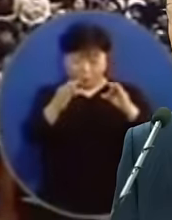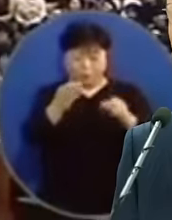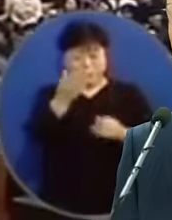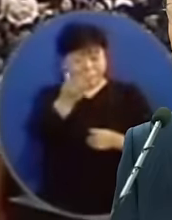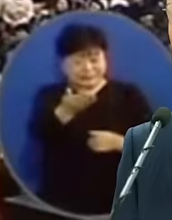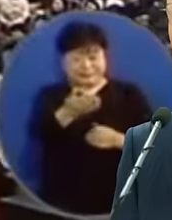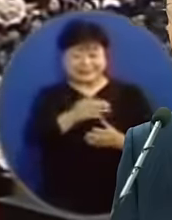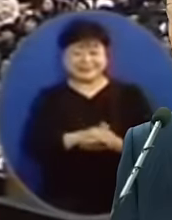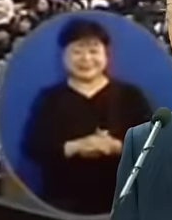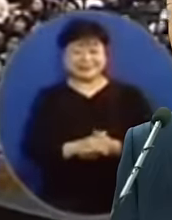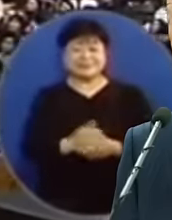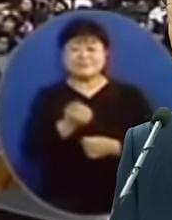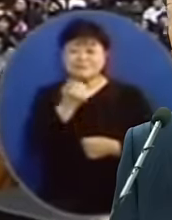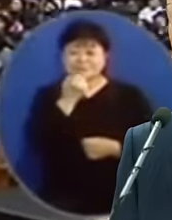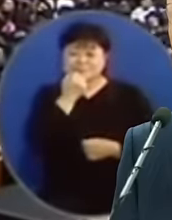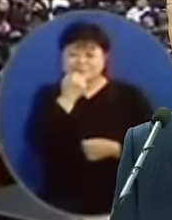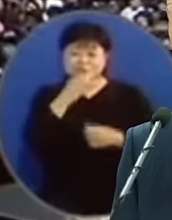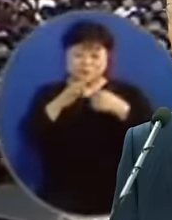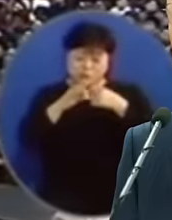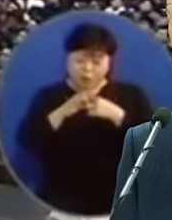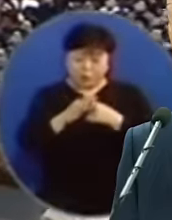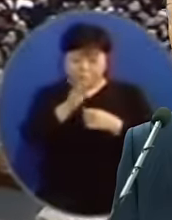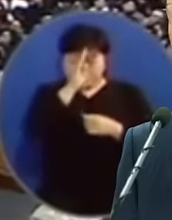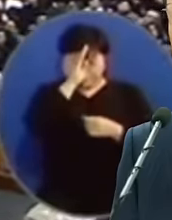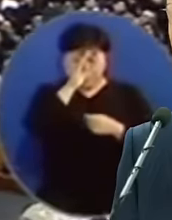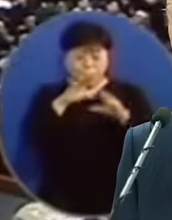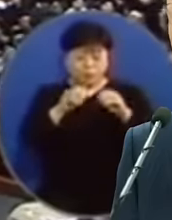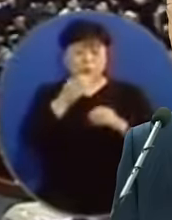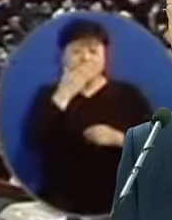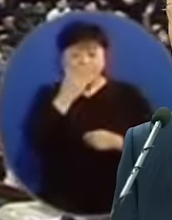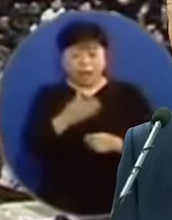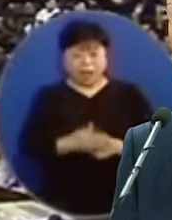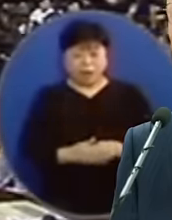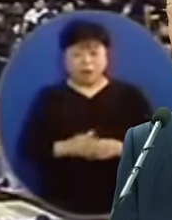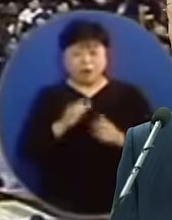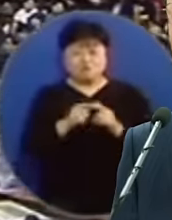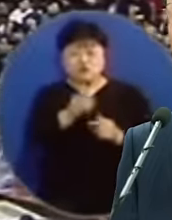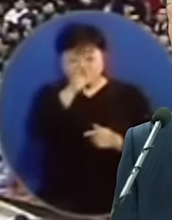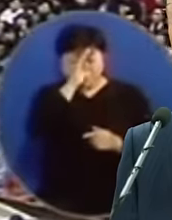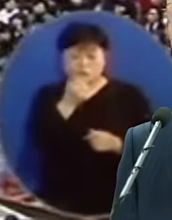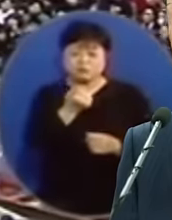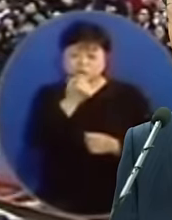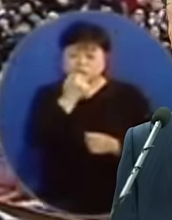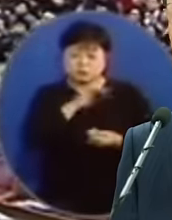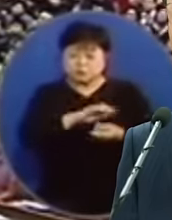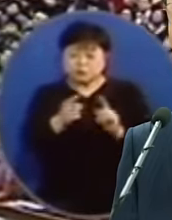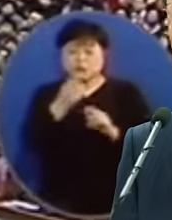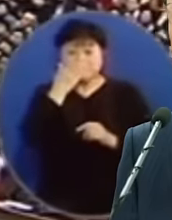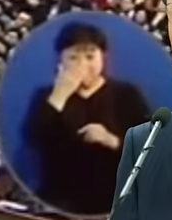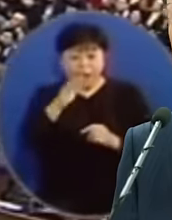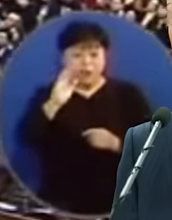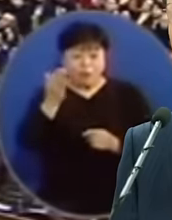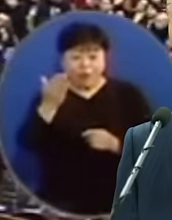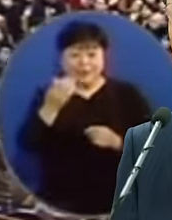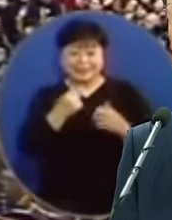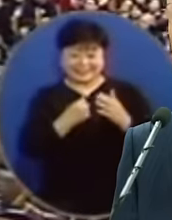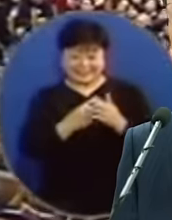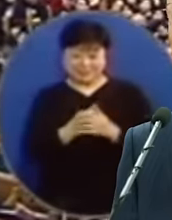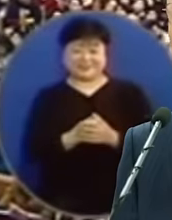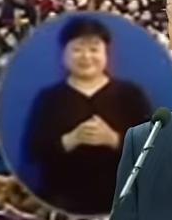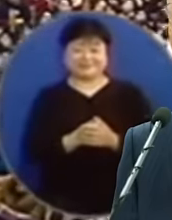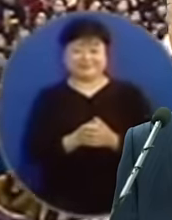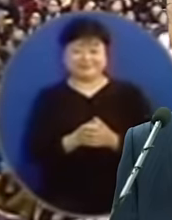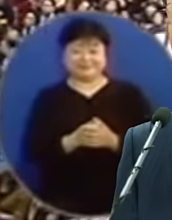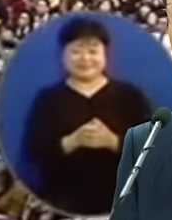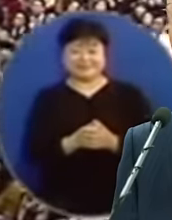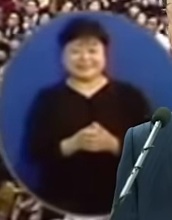당신 웃기만 하면은 이 병에서 낫겠는데, 이 우울병은 웃음이 치료할 수 있습니다. 그러므로